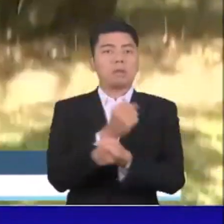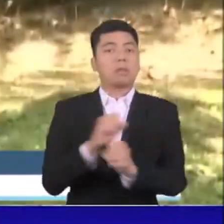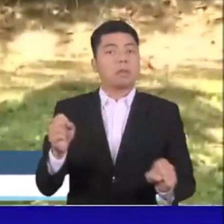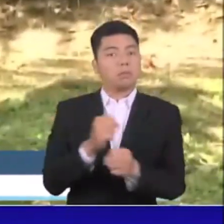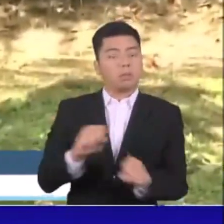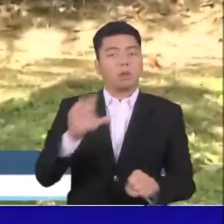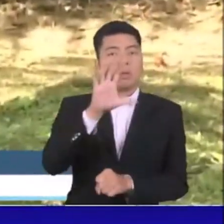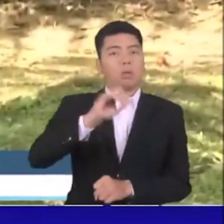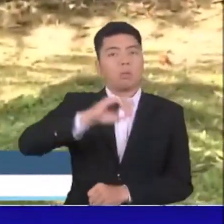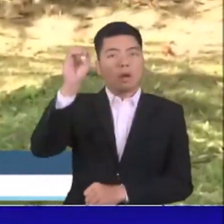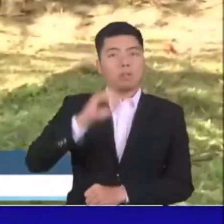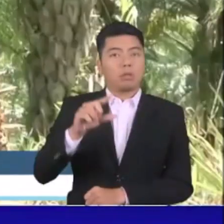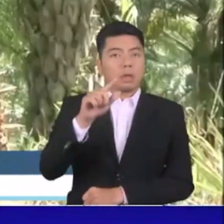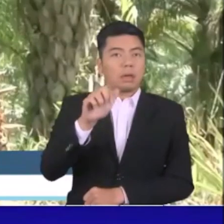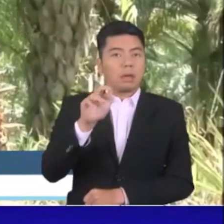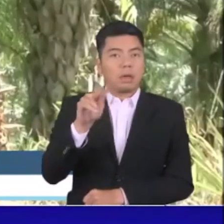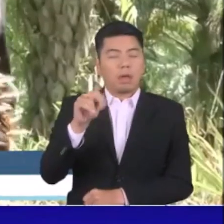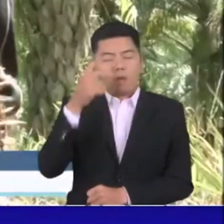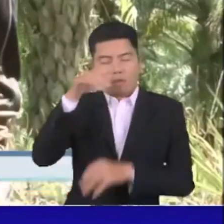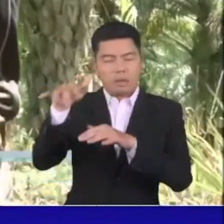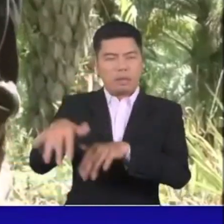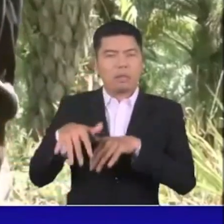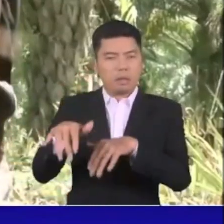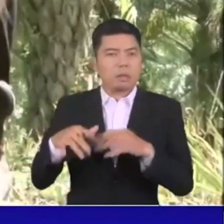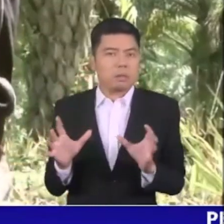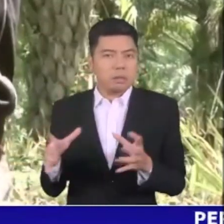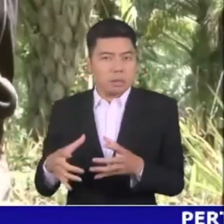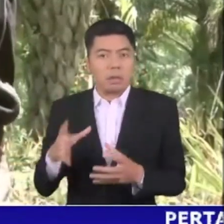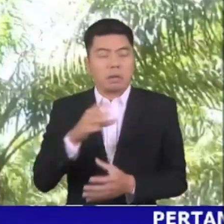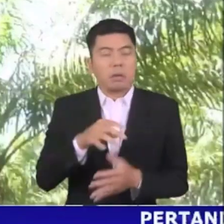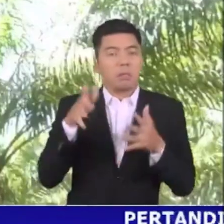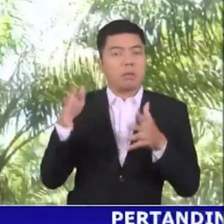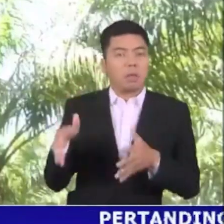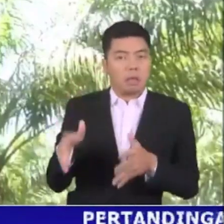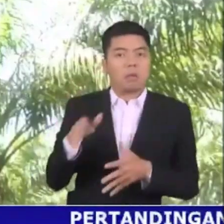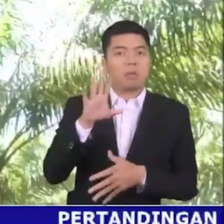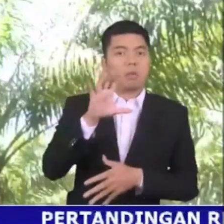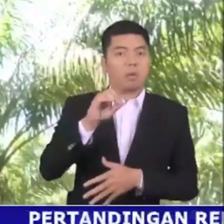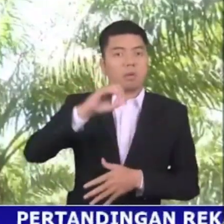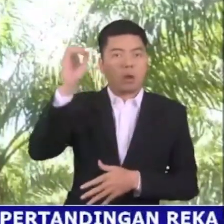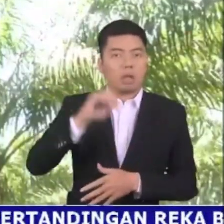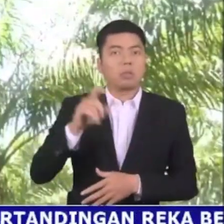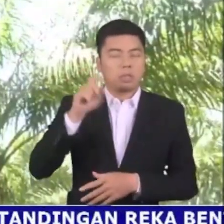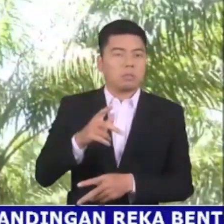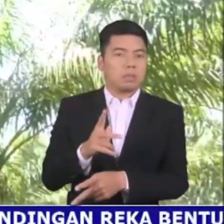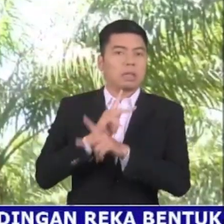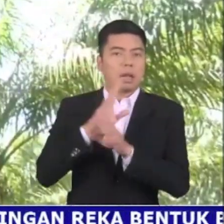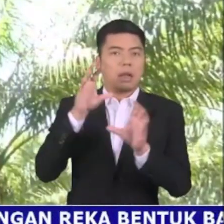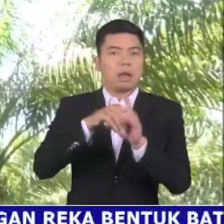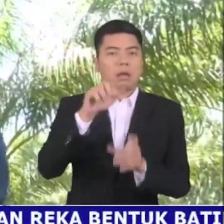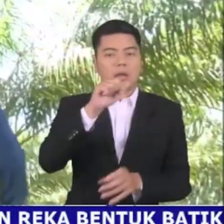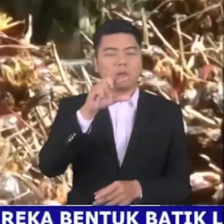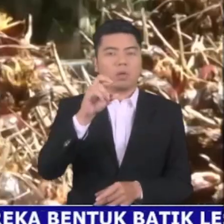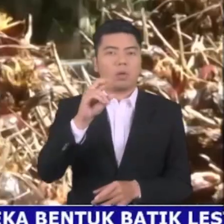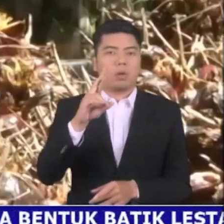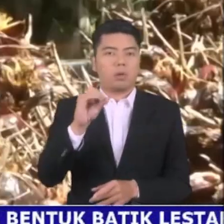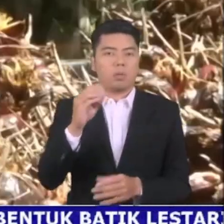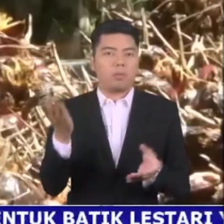menyediakan 50% Geran kepada perkebun kecil manakala Baki 50% perlu dipinjam melalui agrobank